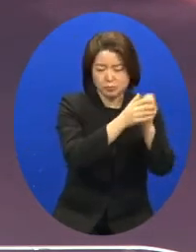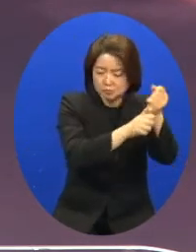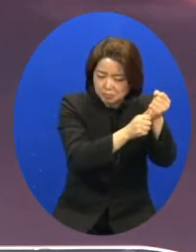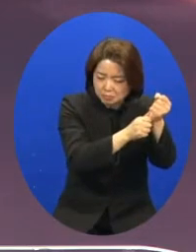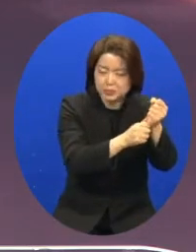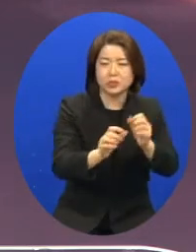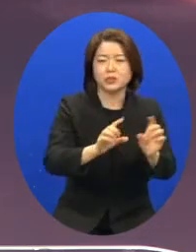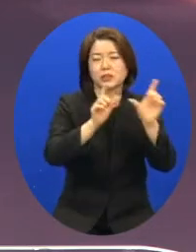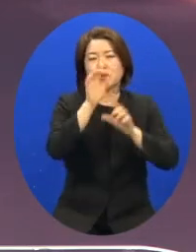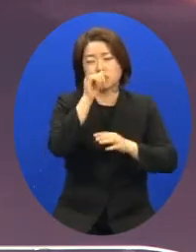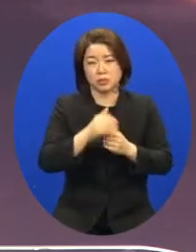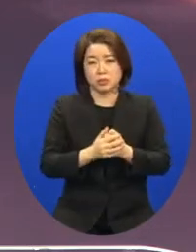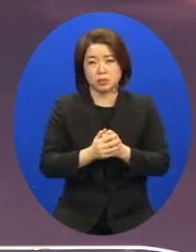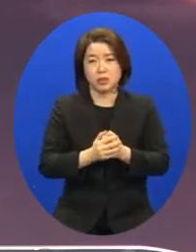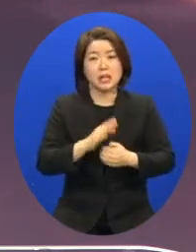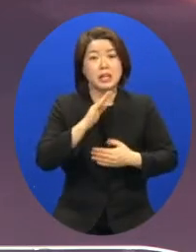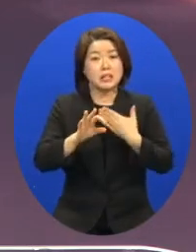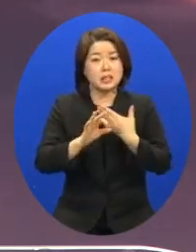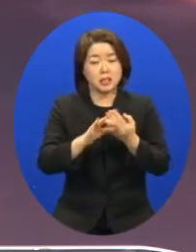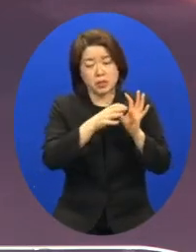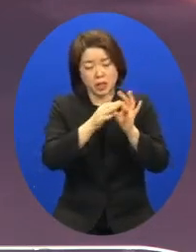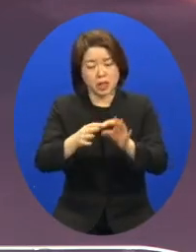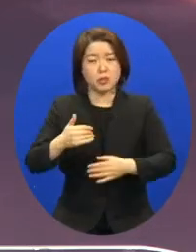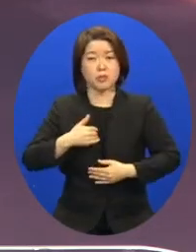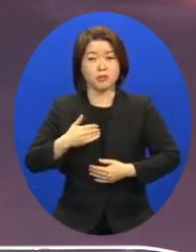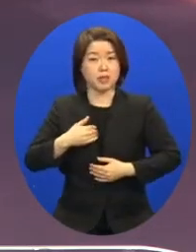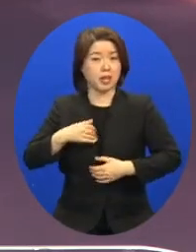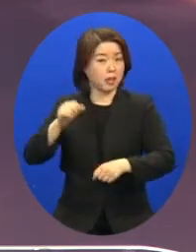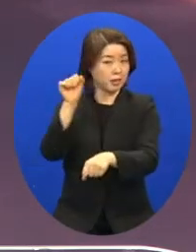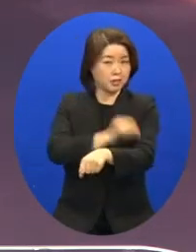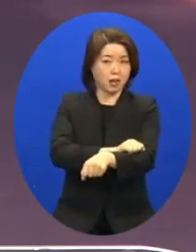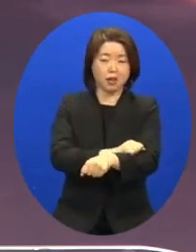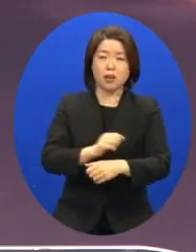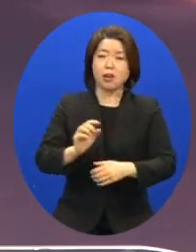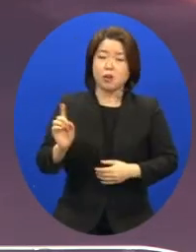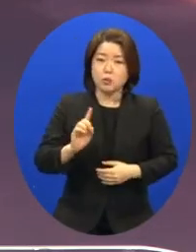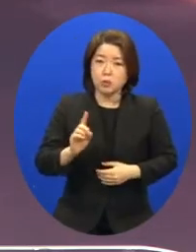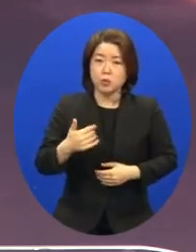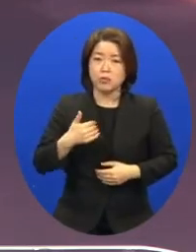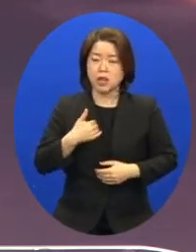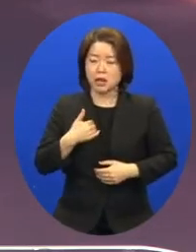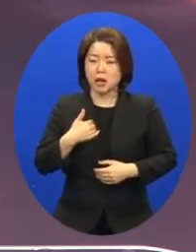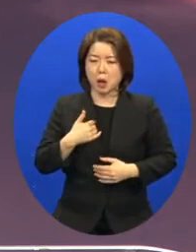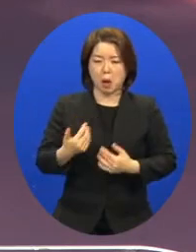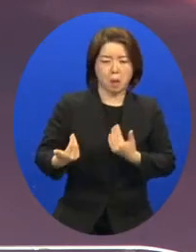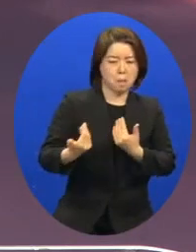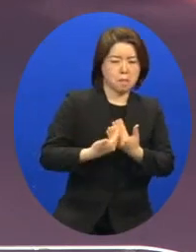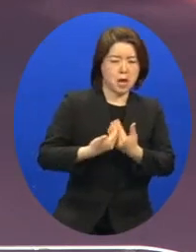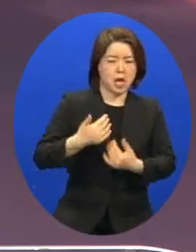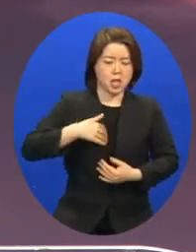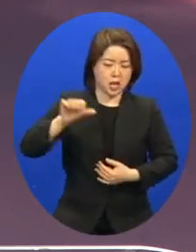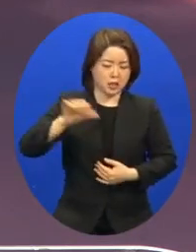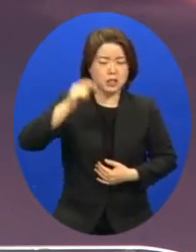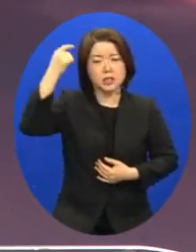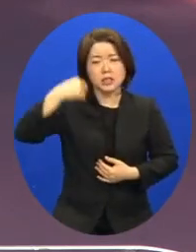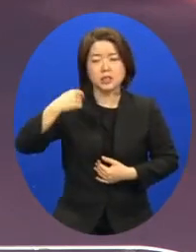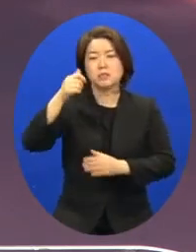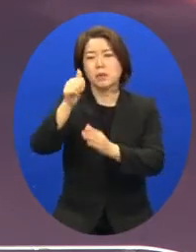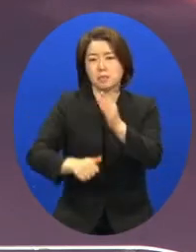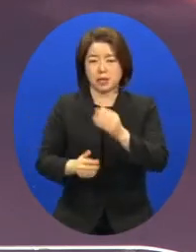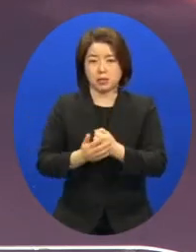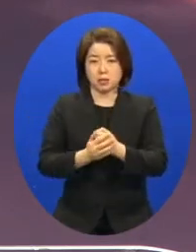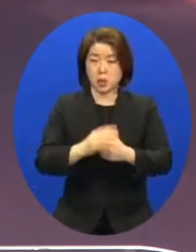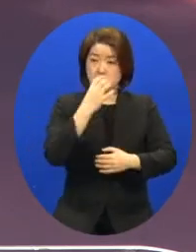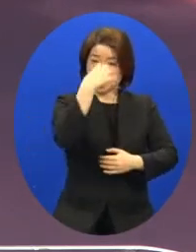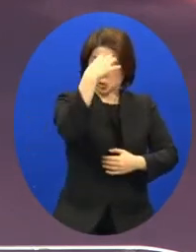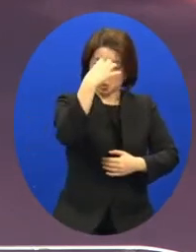지혜를 붙잡고 살면 끊임없이 내가 잘났다 아니면 완전한 열등감에 좌절에 빠지는 겁니다. 교만과